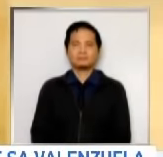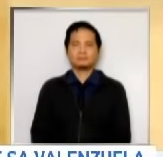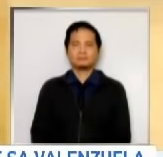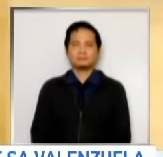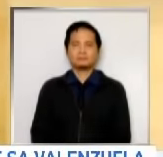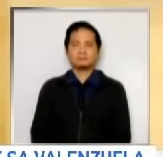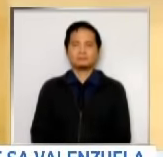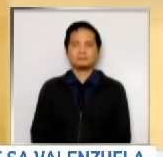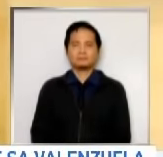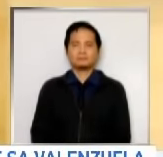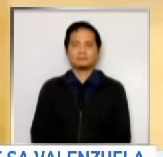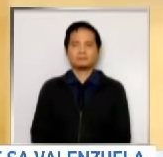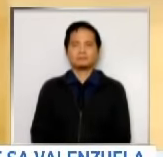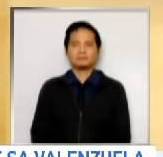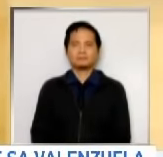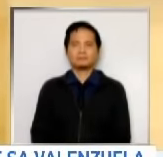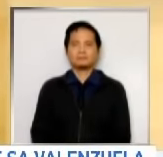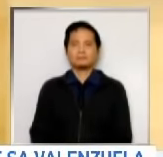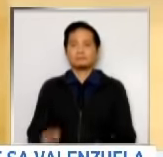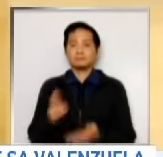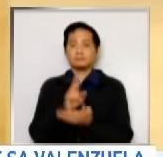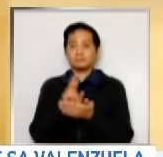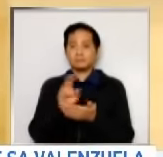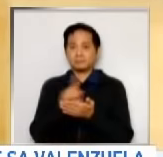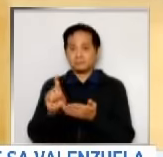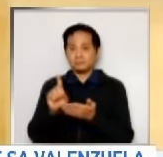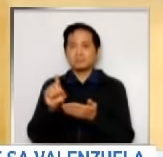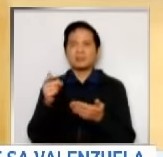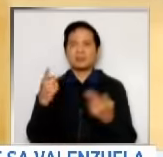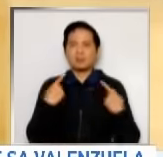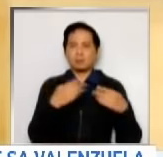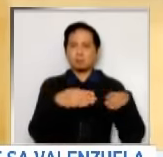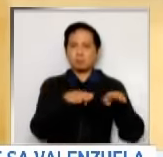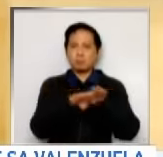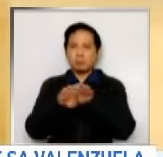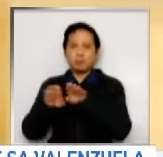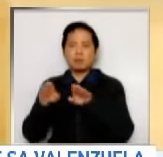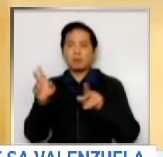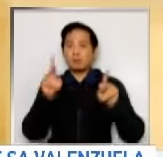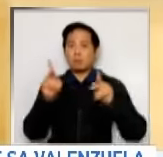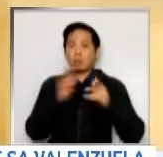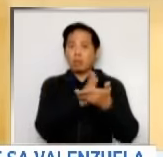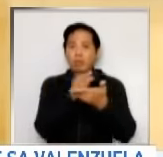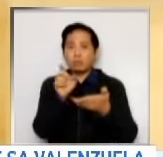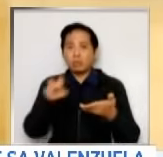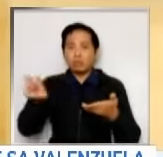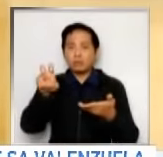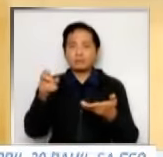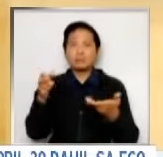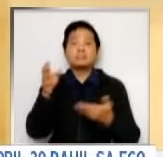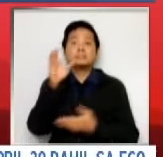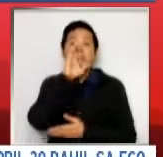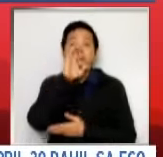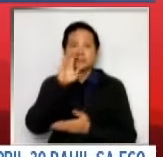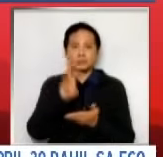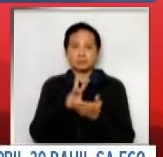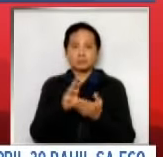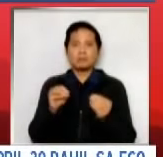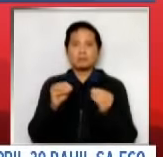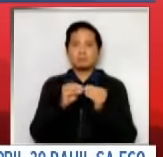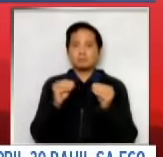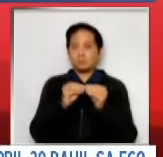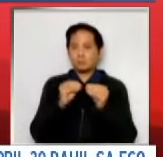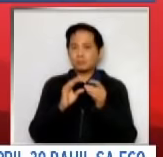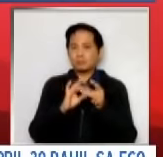Sarado ngayon Semana Santa mga pilgrim site na karaniwang dinarayo sa Cebu City. May live report mula sa Hilongos, Leyte. Ang host ng